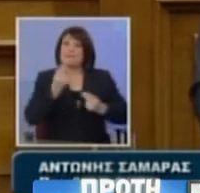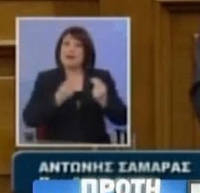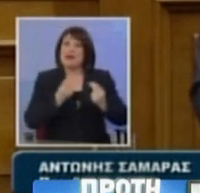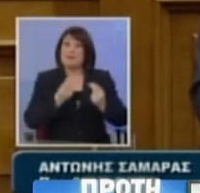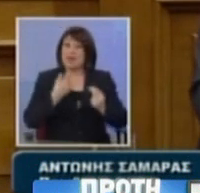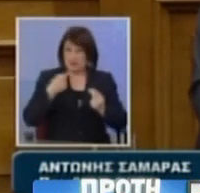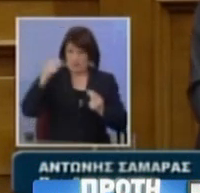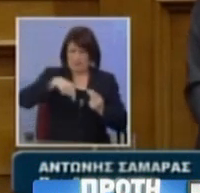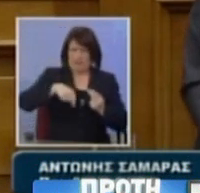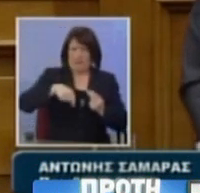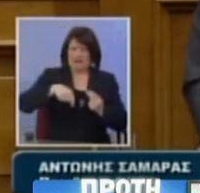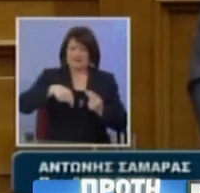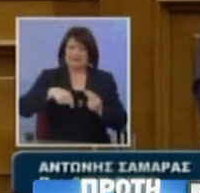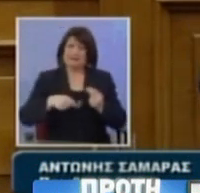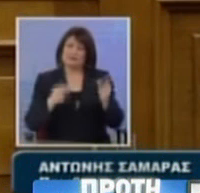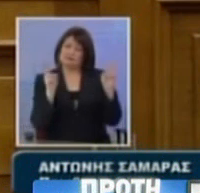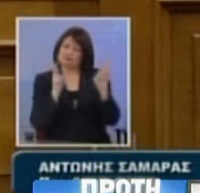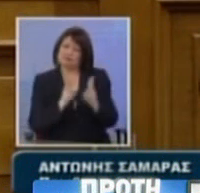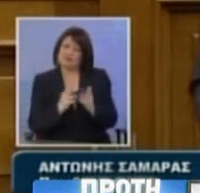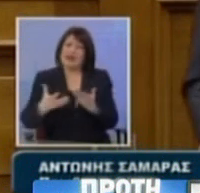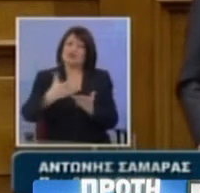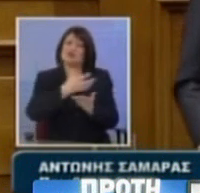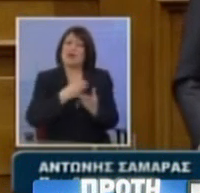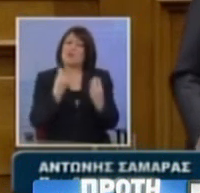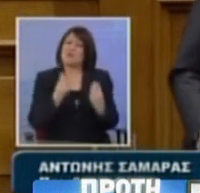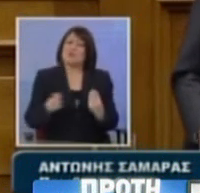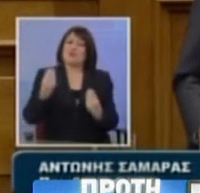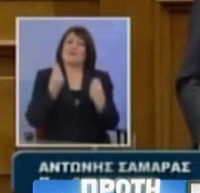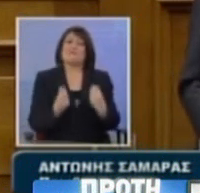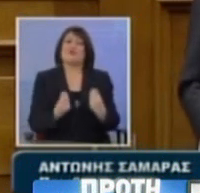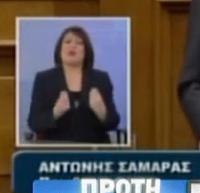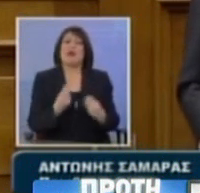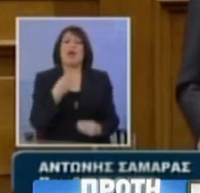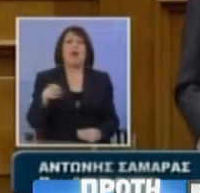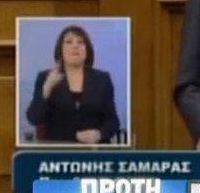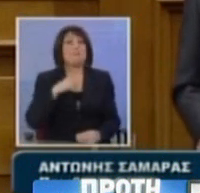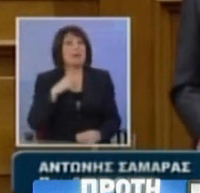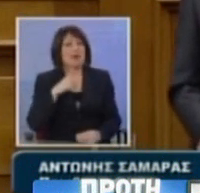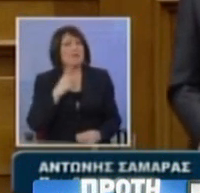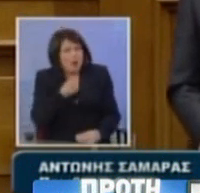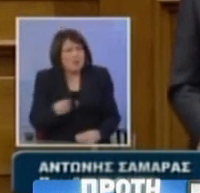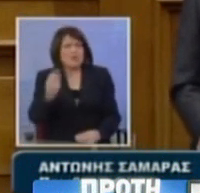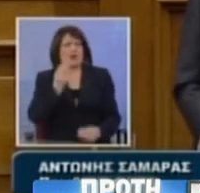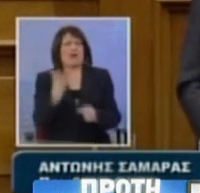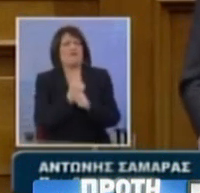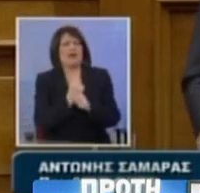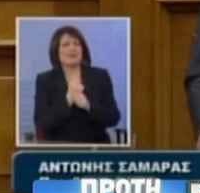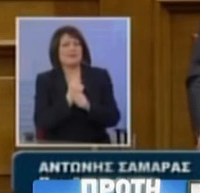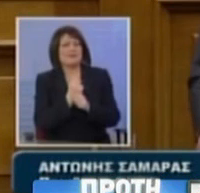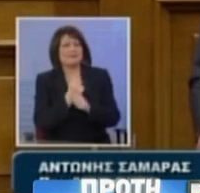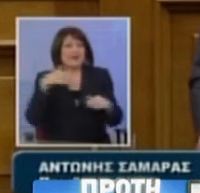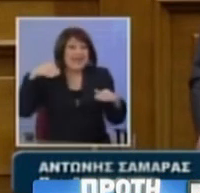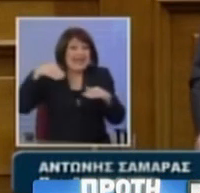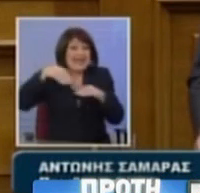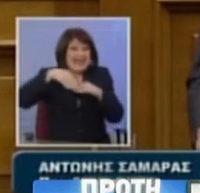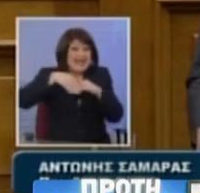στα έσοδα, είχαμε μεγαλύτερη αύξηση από ό,τι υπολογίζαμε. Πήγαμε καλύτερα στην ύφεση, θα έχουμε μικρότερη ύφεση